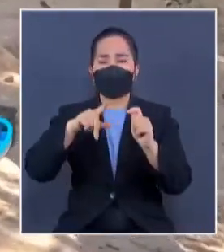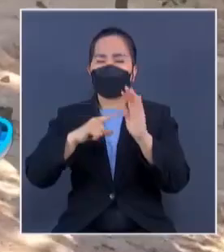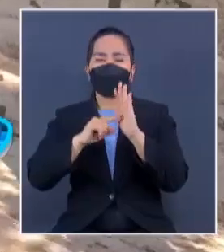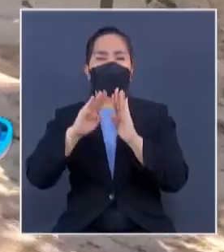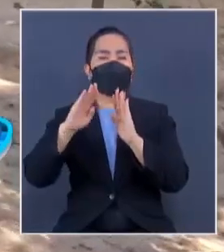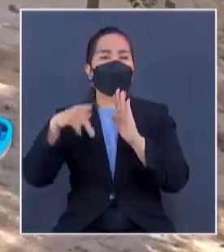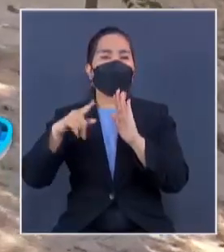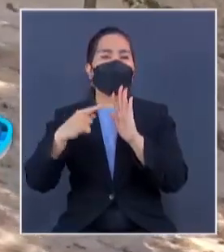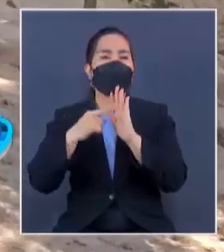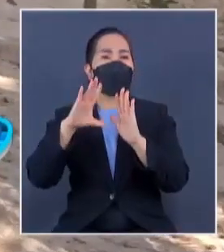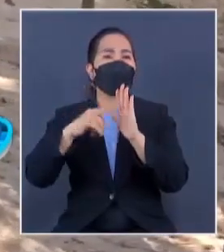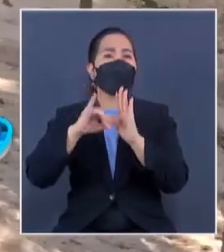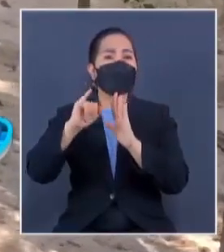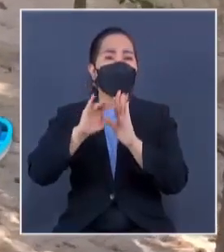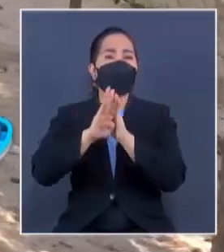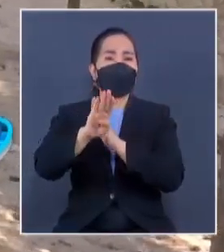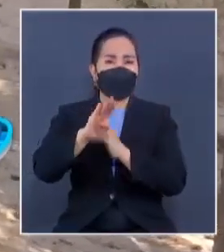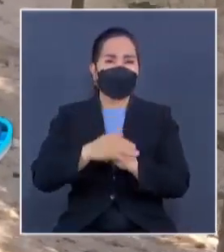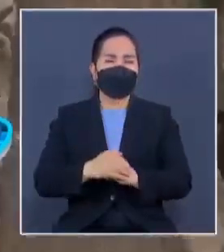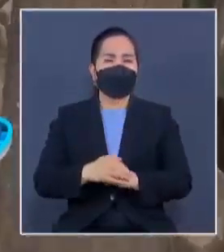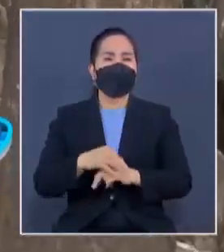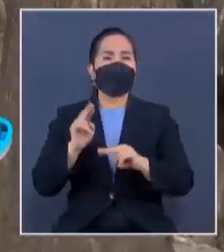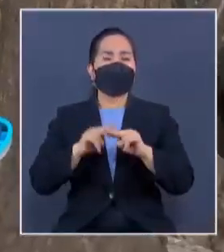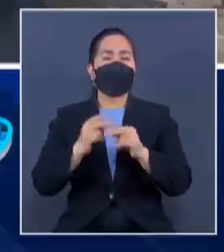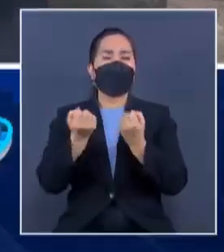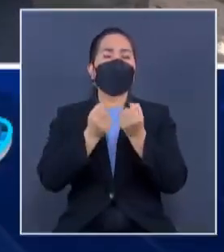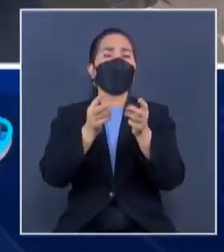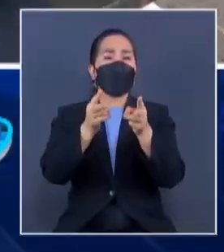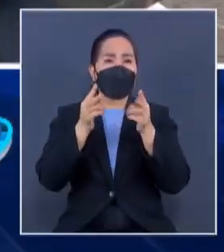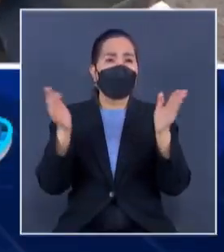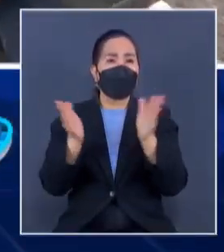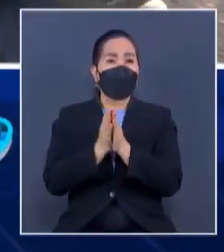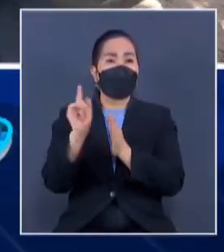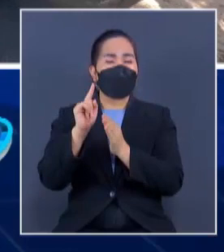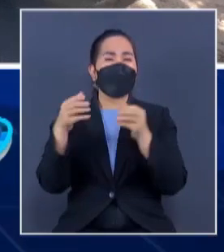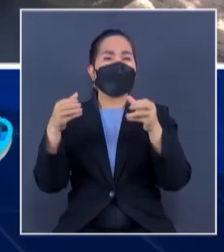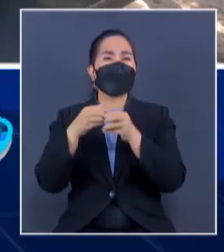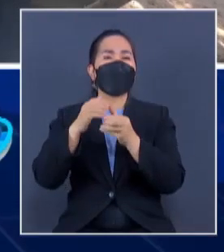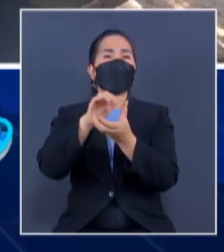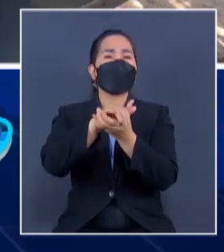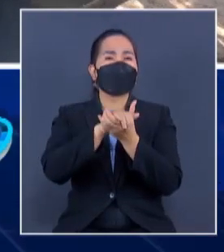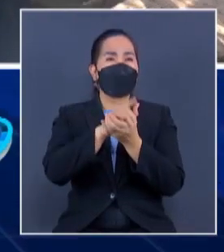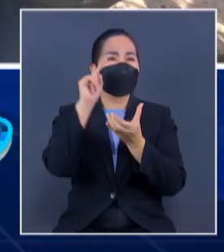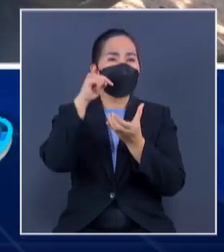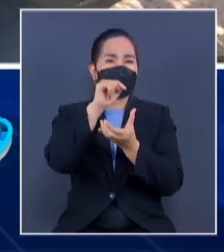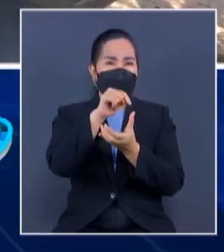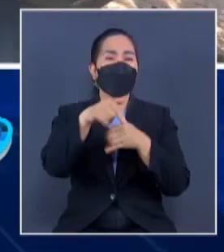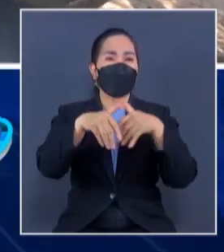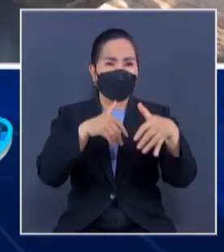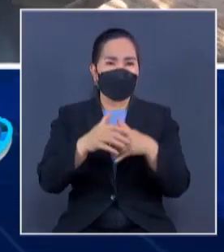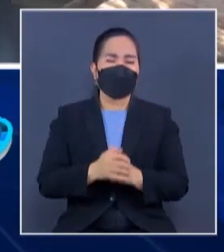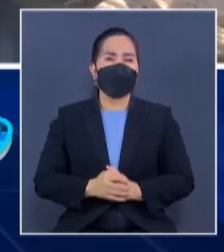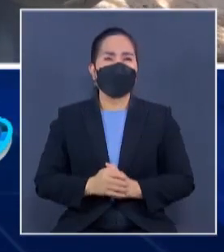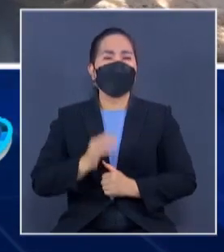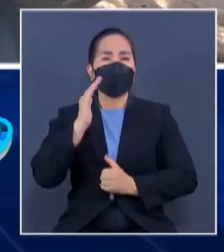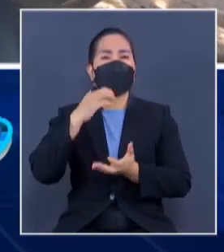บุรีรัมย์นั่งรถ2แถวมากับทีมเจ้าบ่าวจากอำเภอพระพลาชัยที่จะมาแต่งงานกับหญิงสาวในหมู่บ้านแห่งนี้นายน้ำอ้อยก็เล่